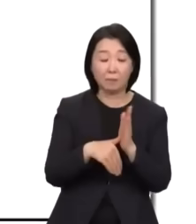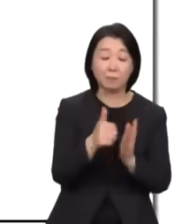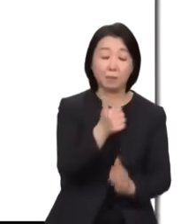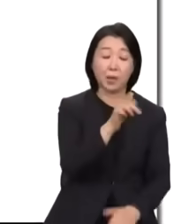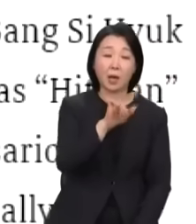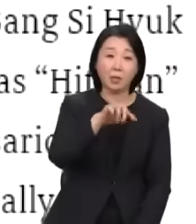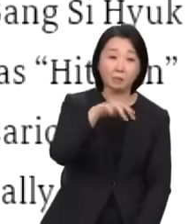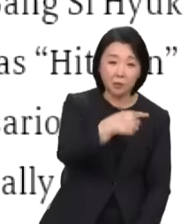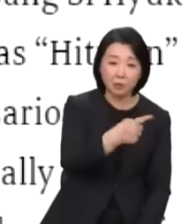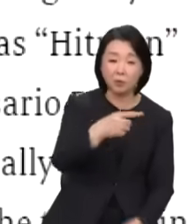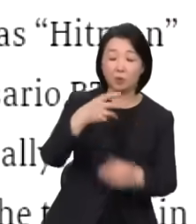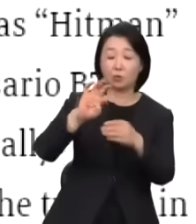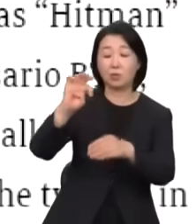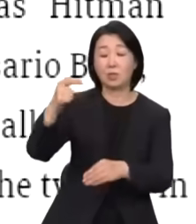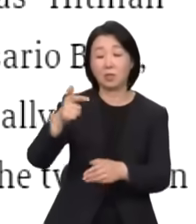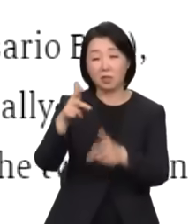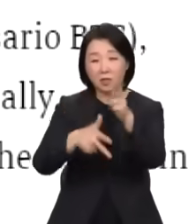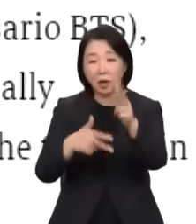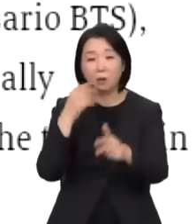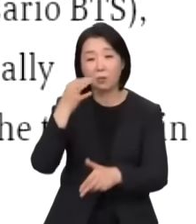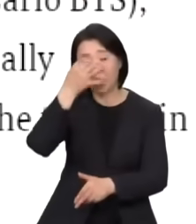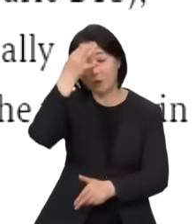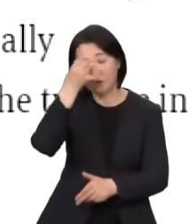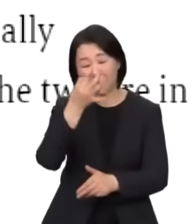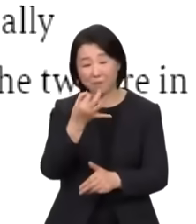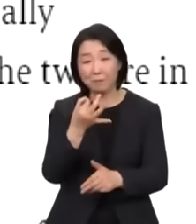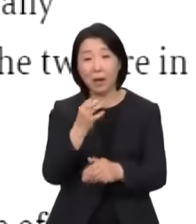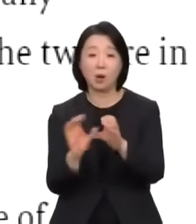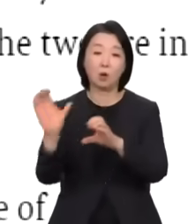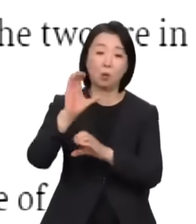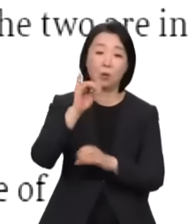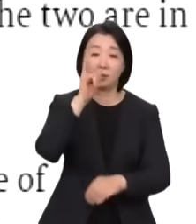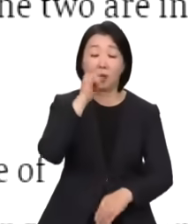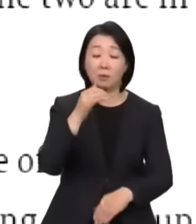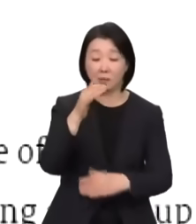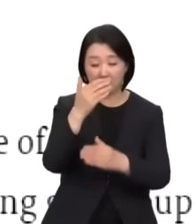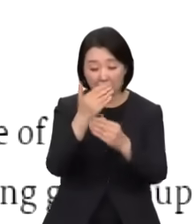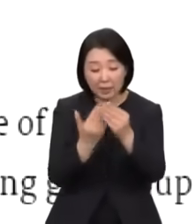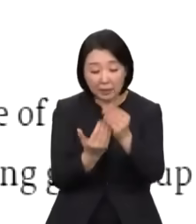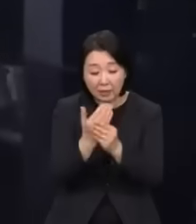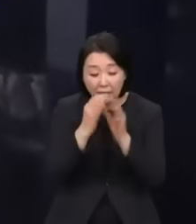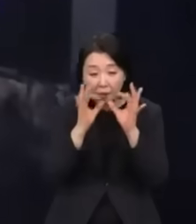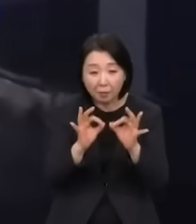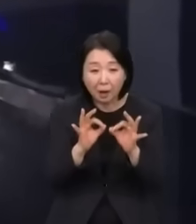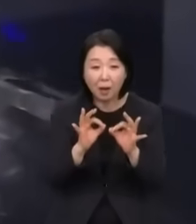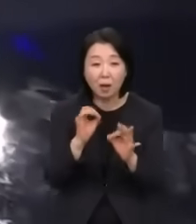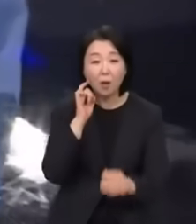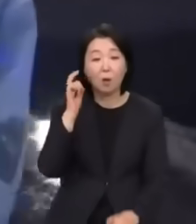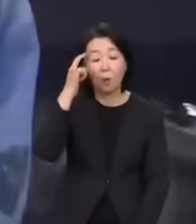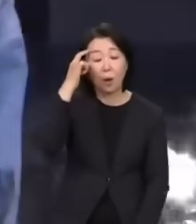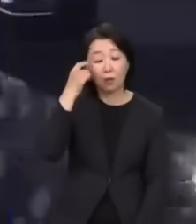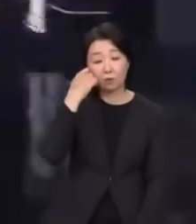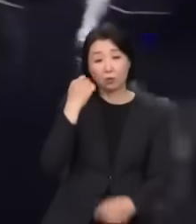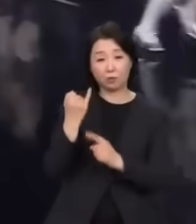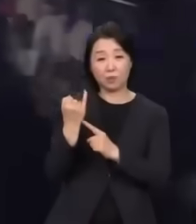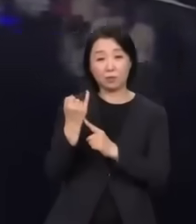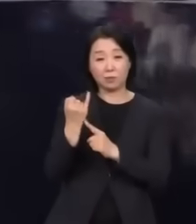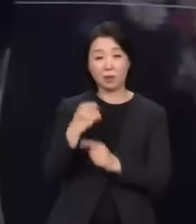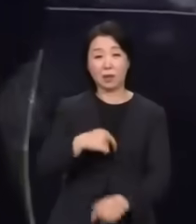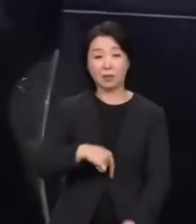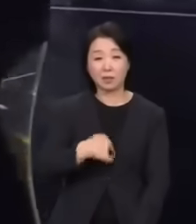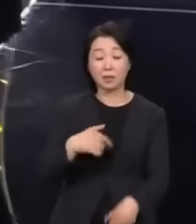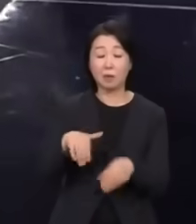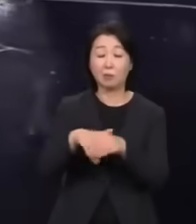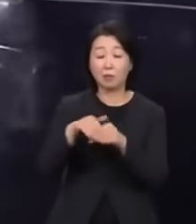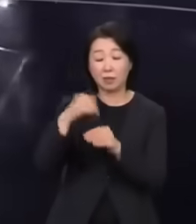음악을 상업예술의 경지까지 끌어올렸다고 평가했는데 일련의 사태를 분석하며 아트 디렉터인 민희진 대표가 자신의